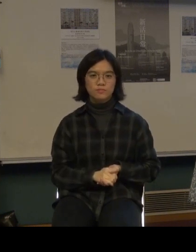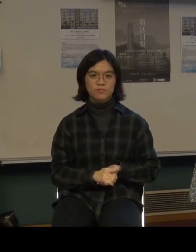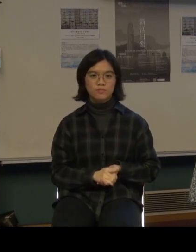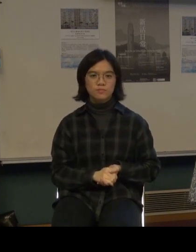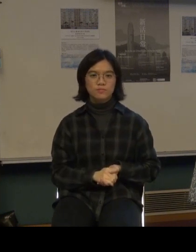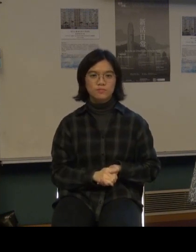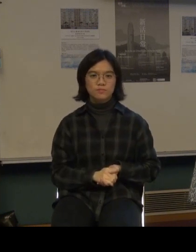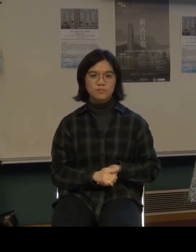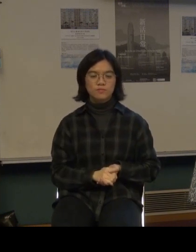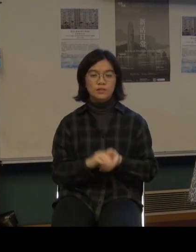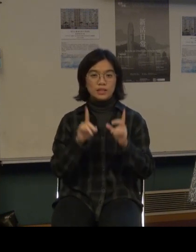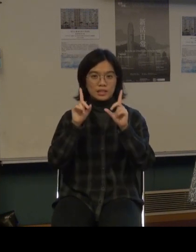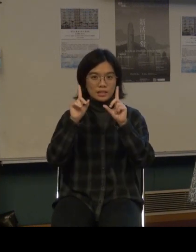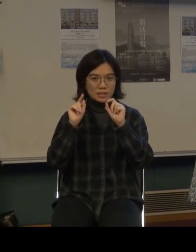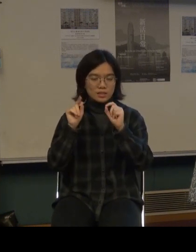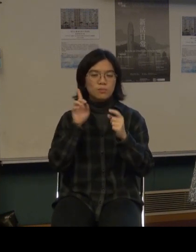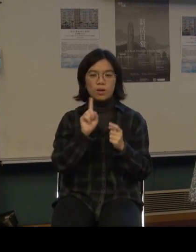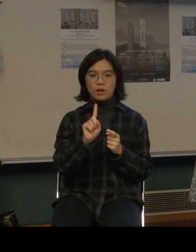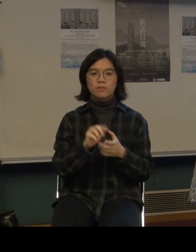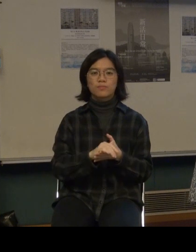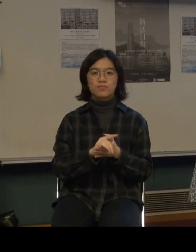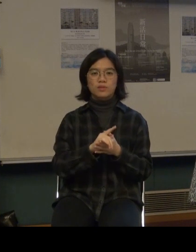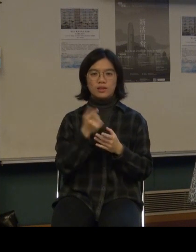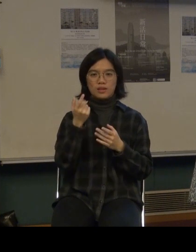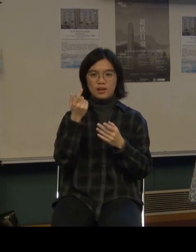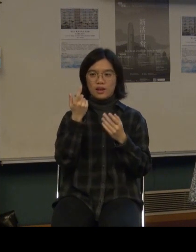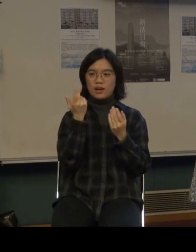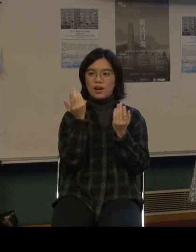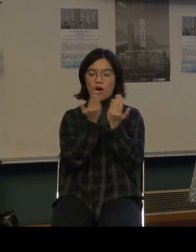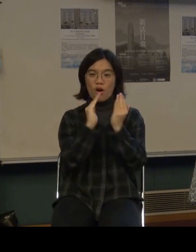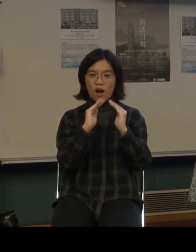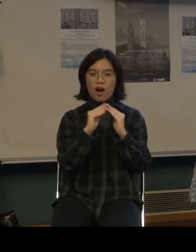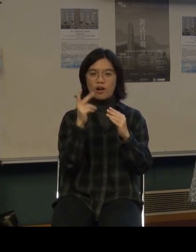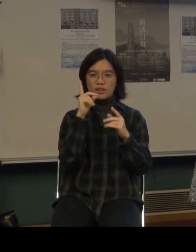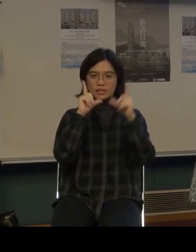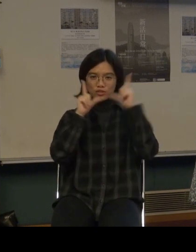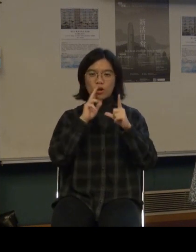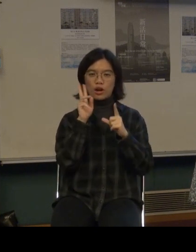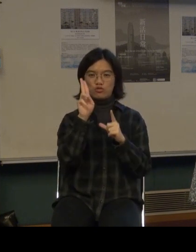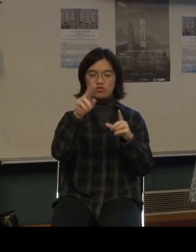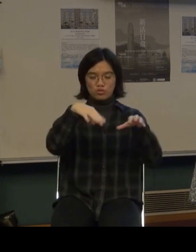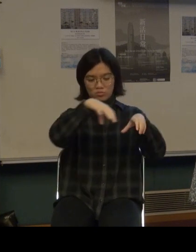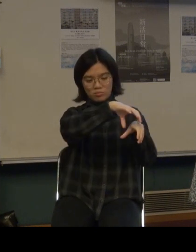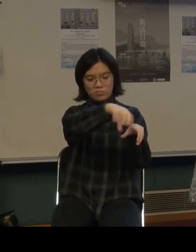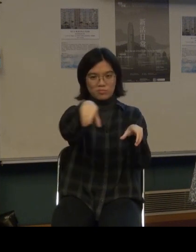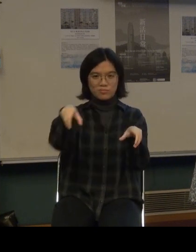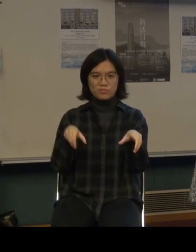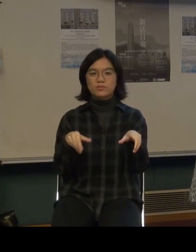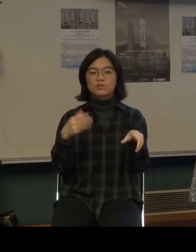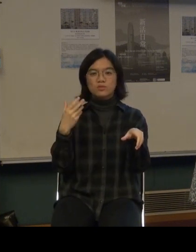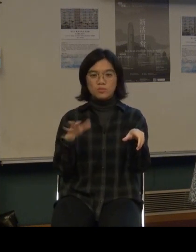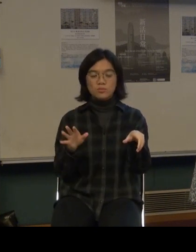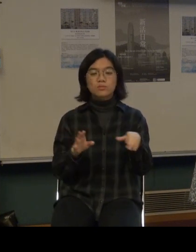那個大嗰、那個學校嘅校舍咧就是、一個 U 字型嘅校舍。你入到去之後咧有一個嘅